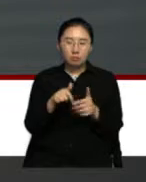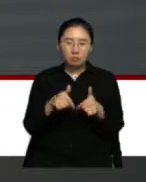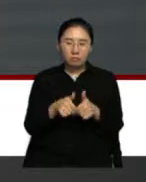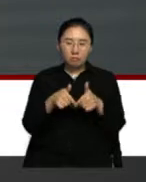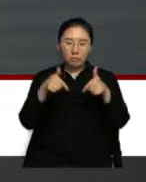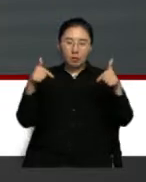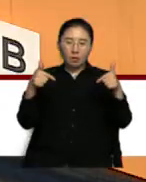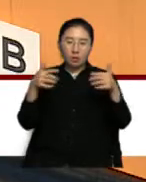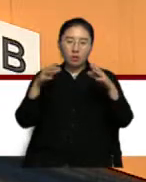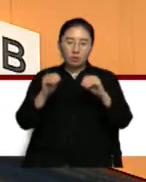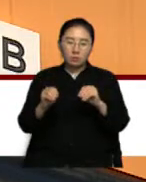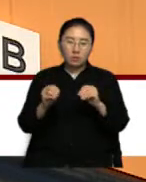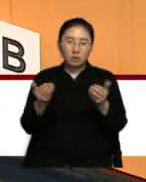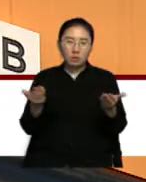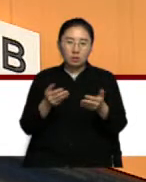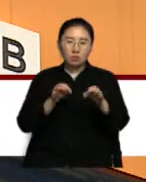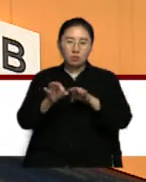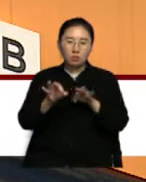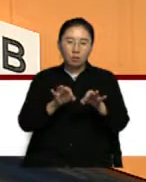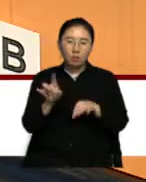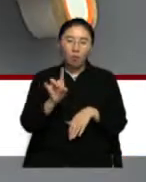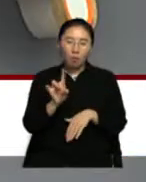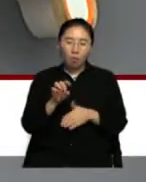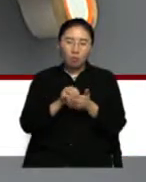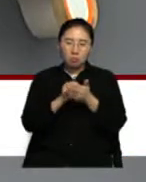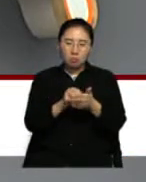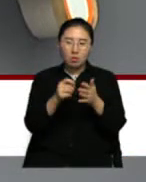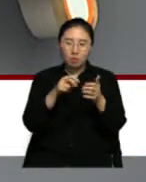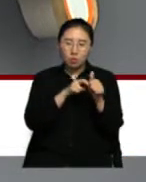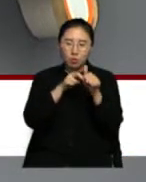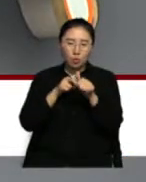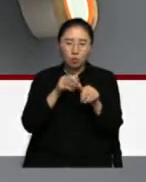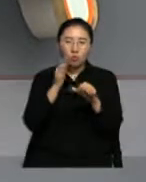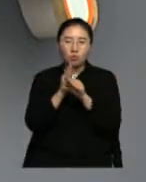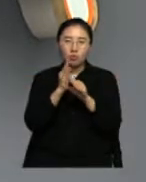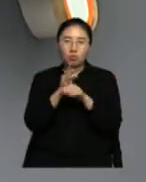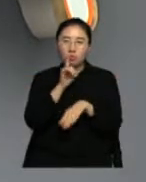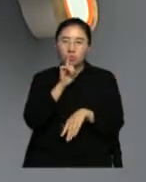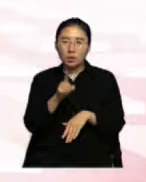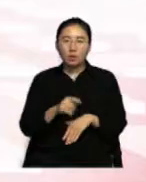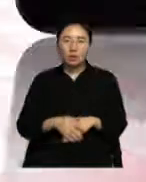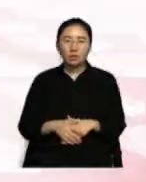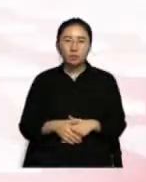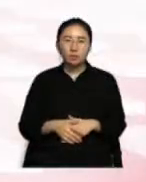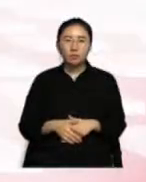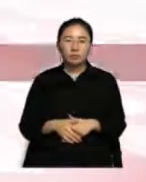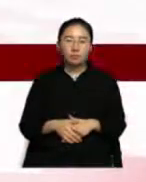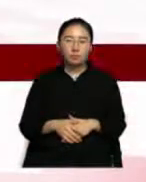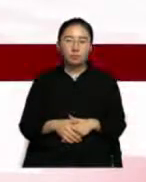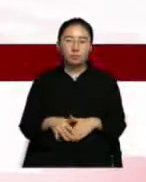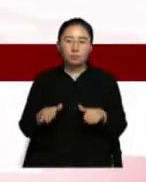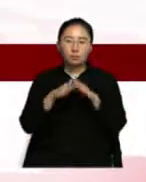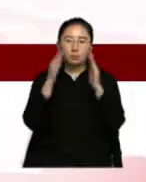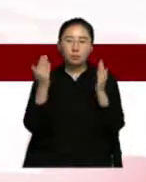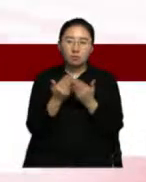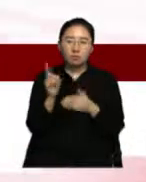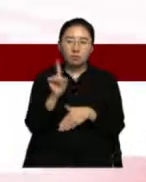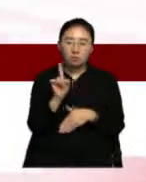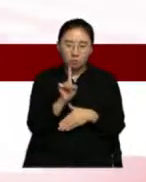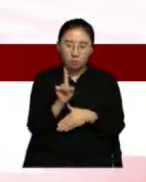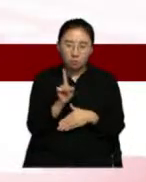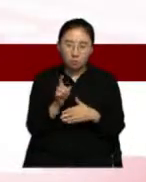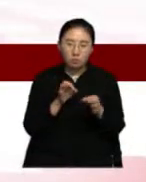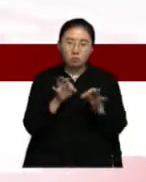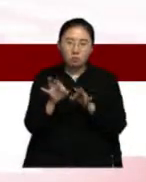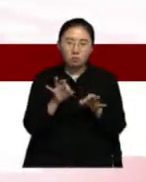업종이 들어섰지만 여전히 어떤 업종이 입점했는지 조사 중이라고 말하고 있습니다. 이제 전반적으로 어떤 업종이